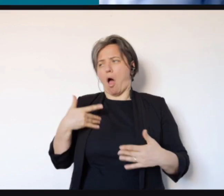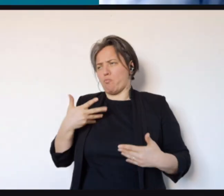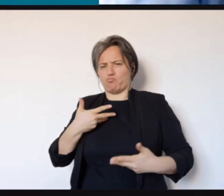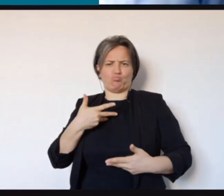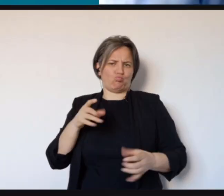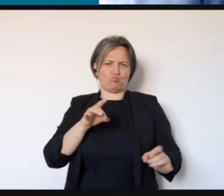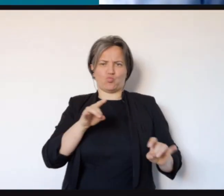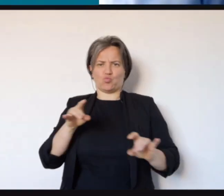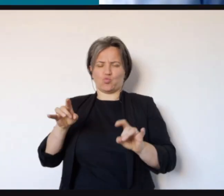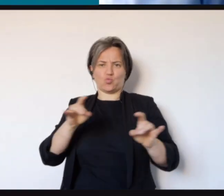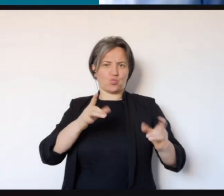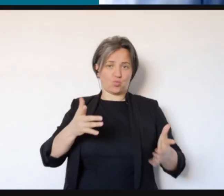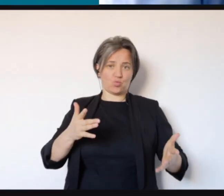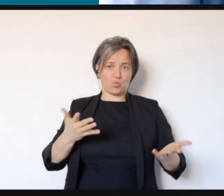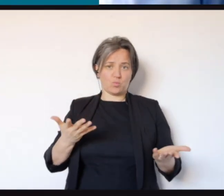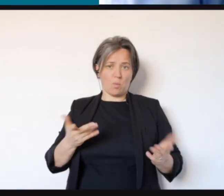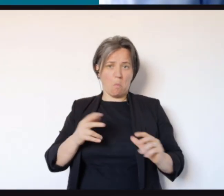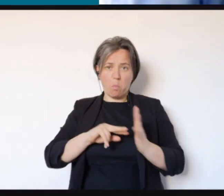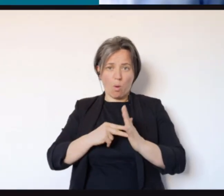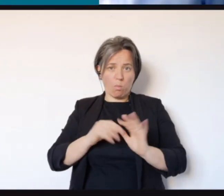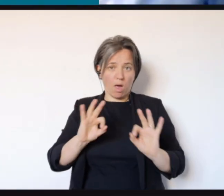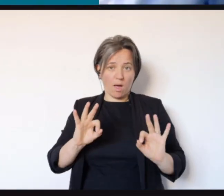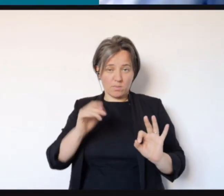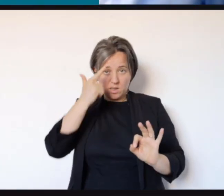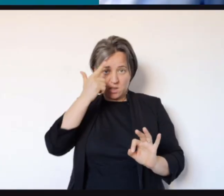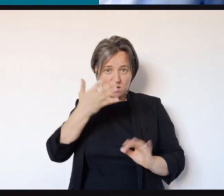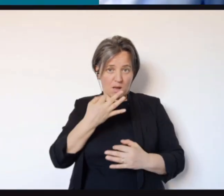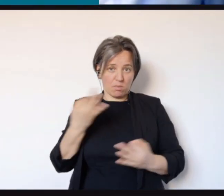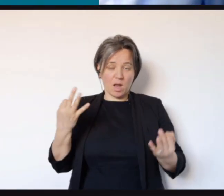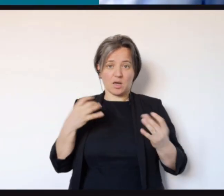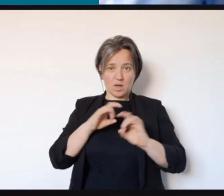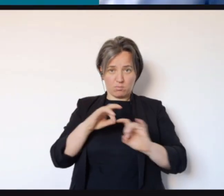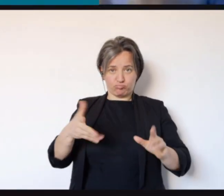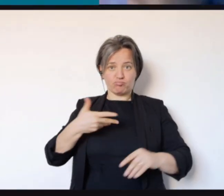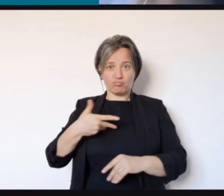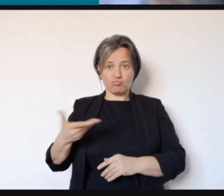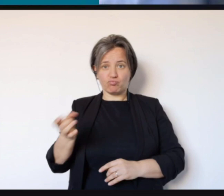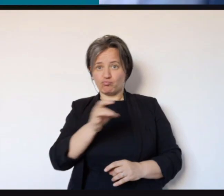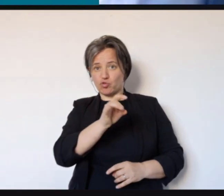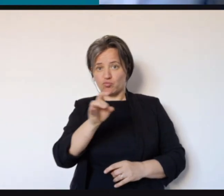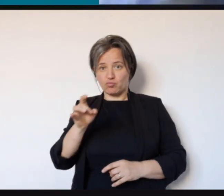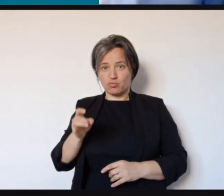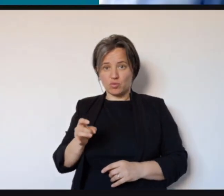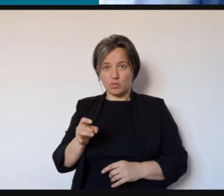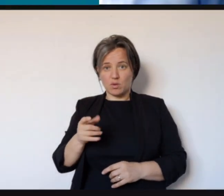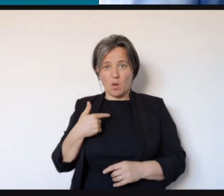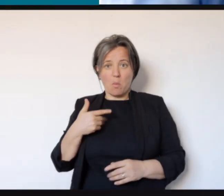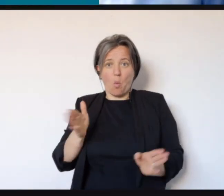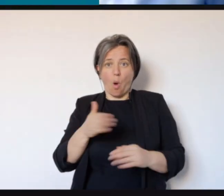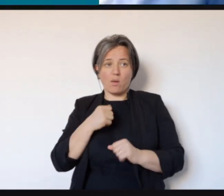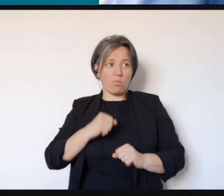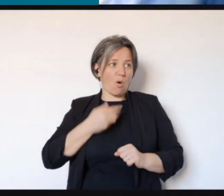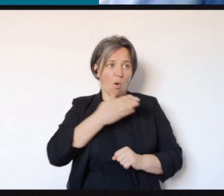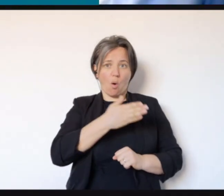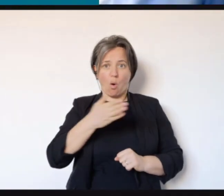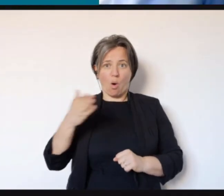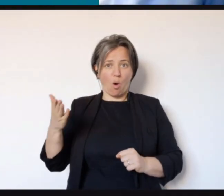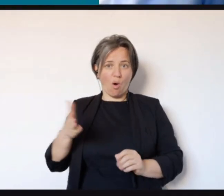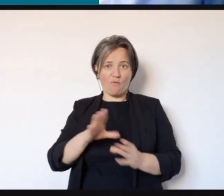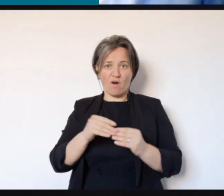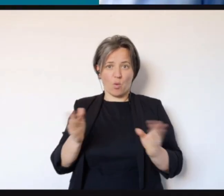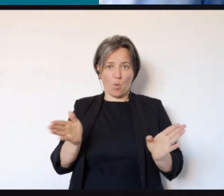era scontata. Noi non avevamo problemi, potevamo fare quello che ci pareva